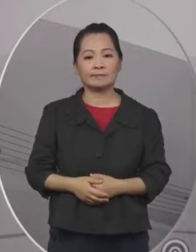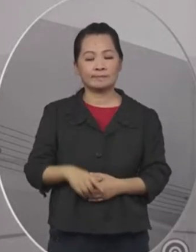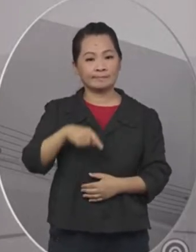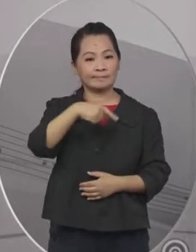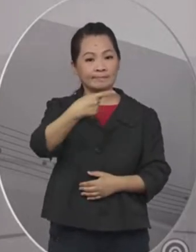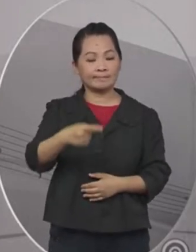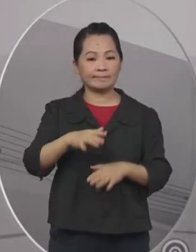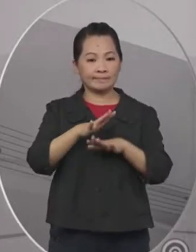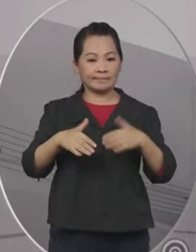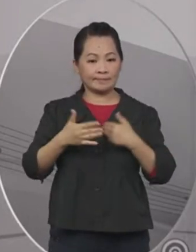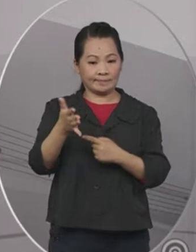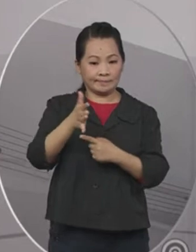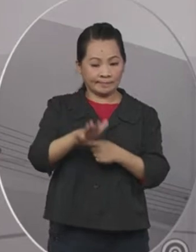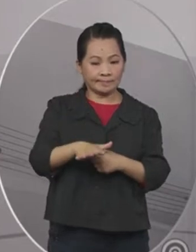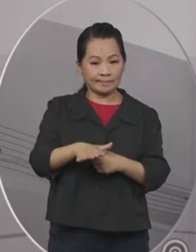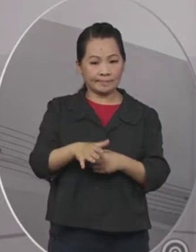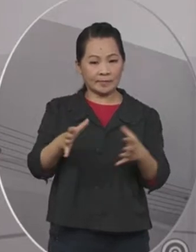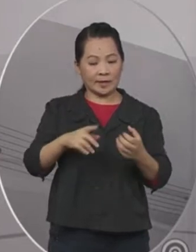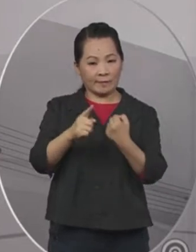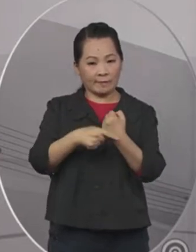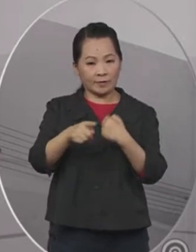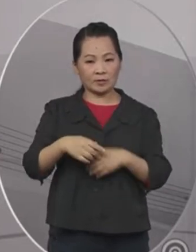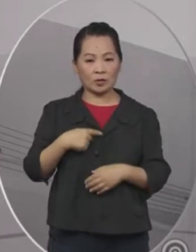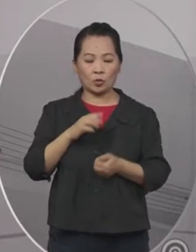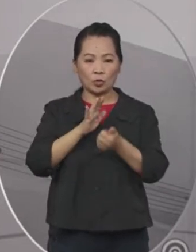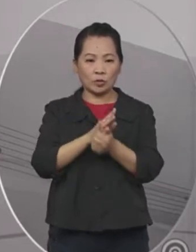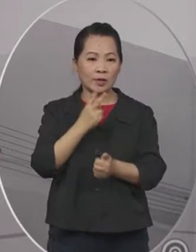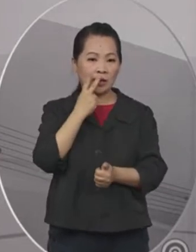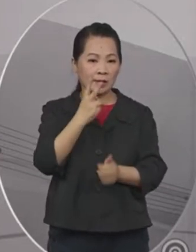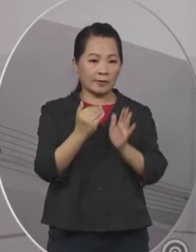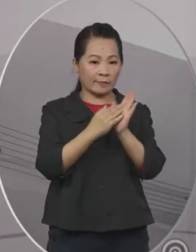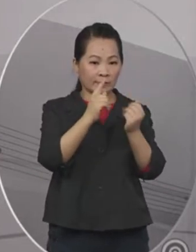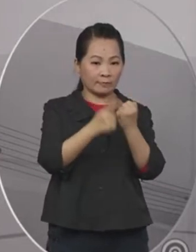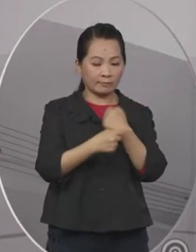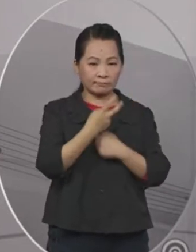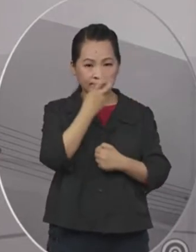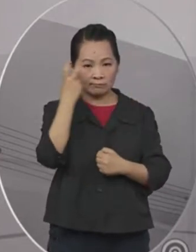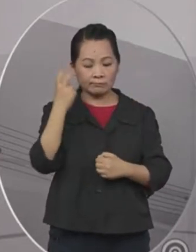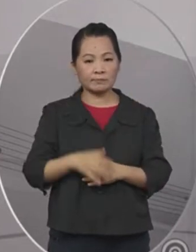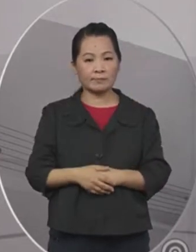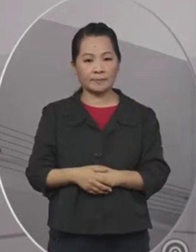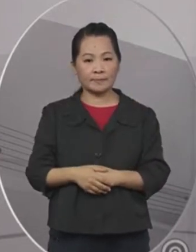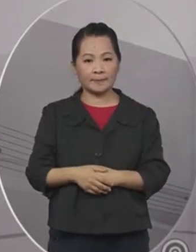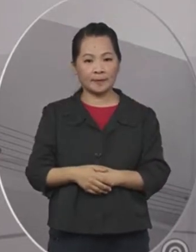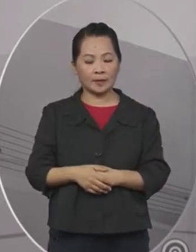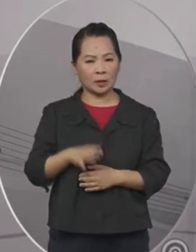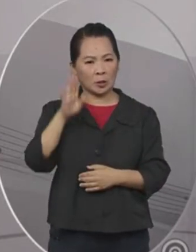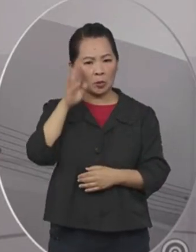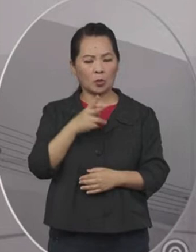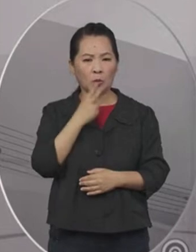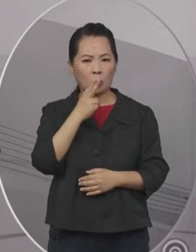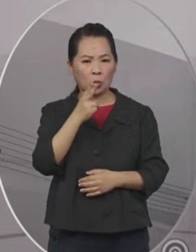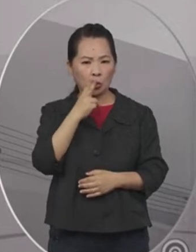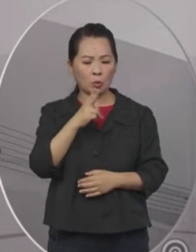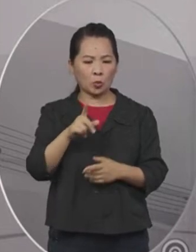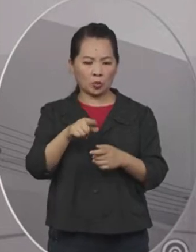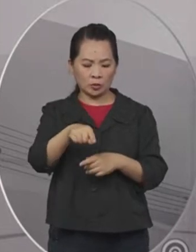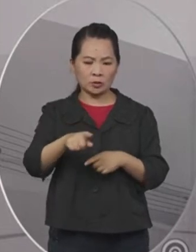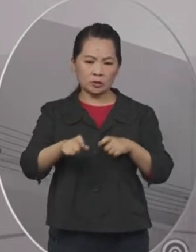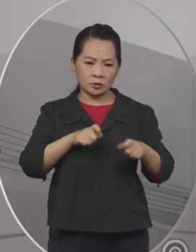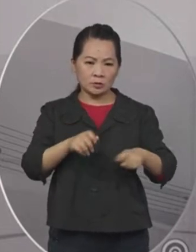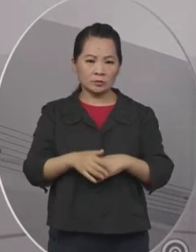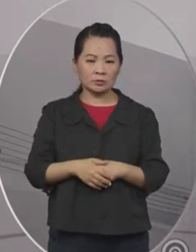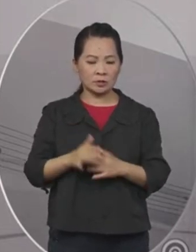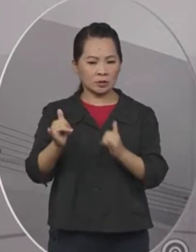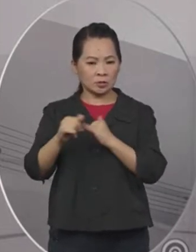加一个安乐死合法化。我从推动烟害防治法发现，荒谬的吸烟就肠道政策，以及社